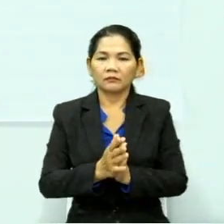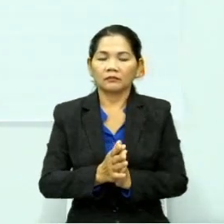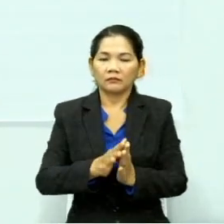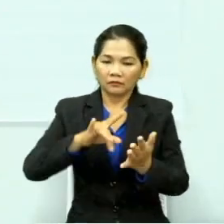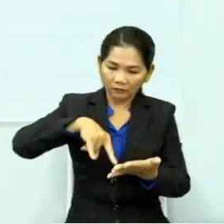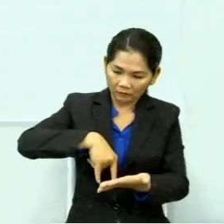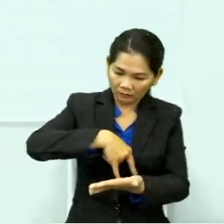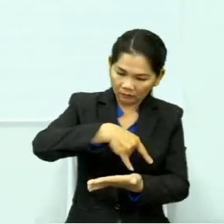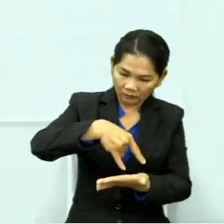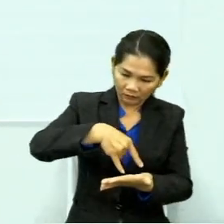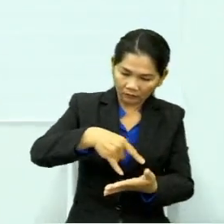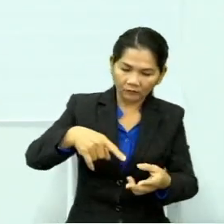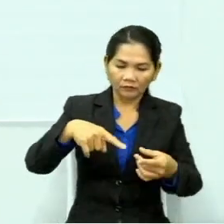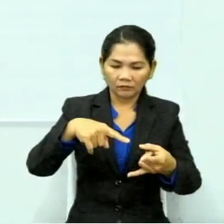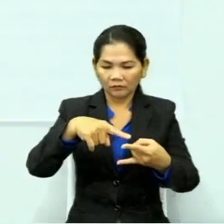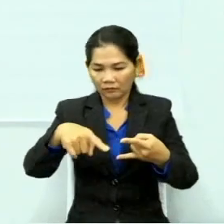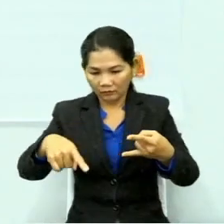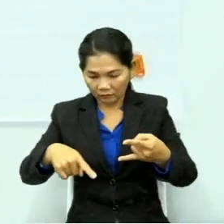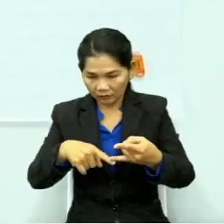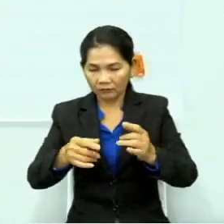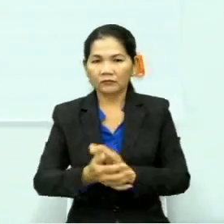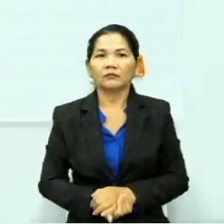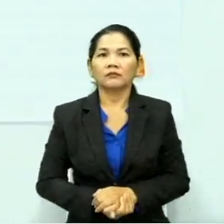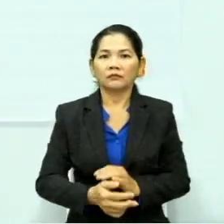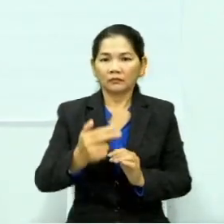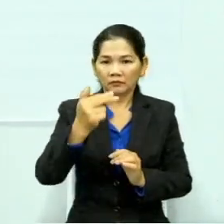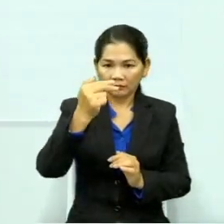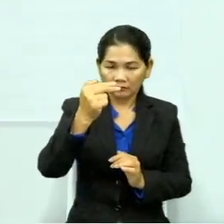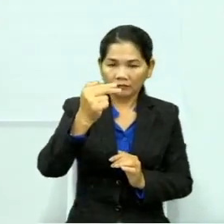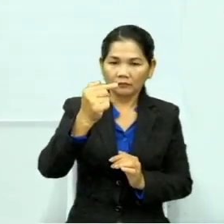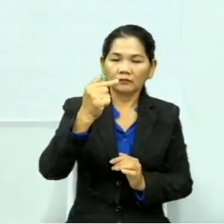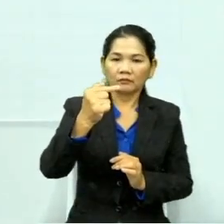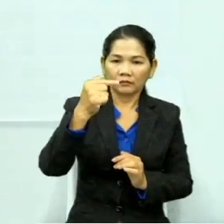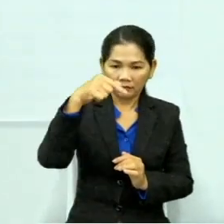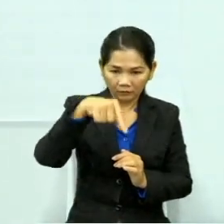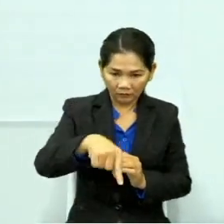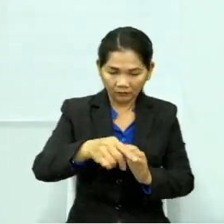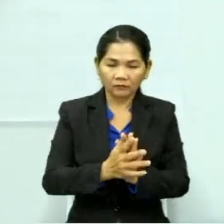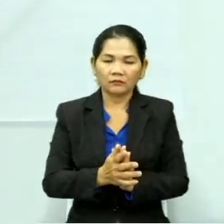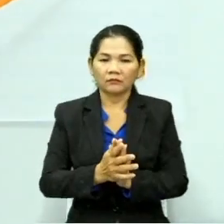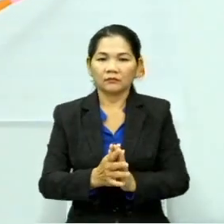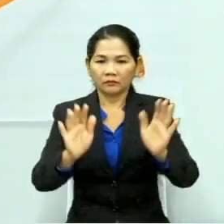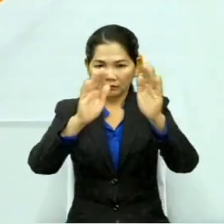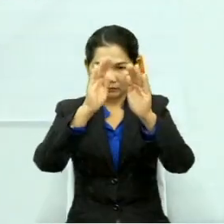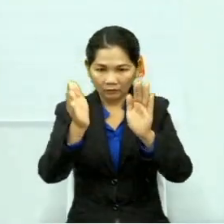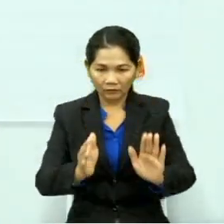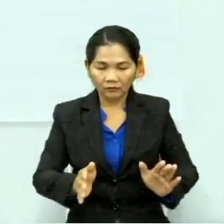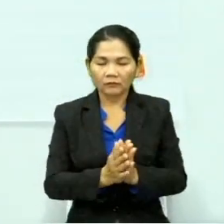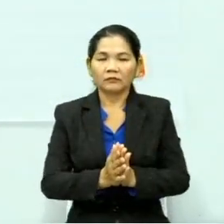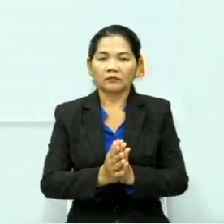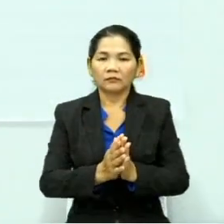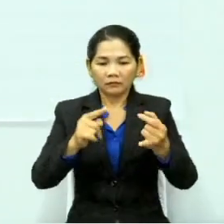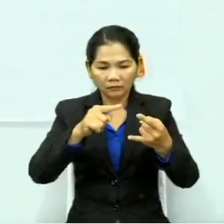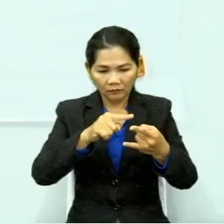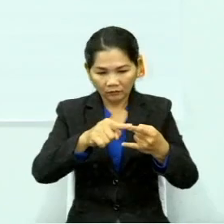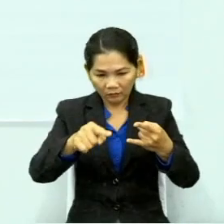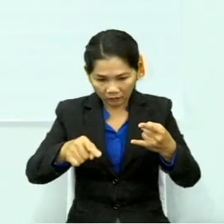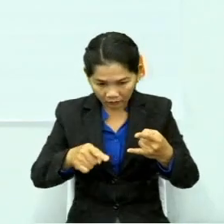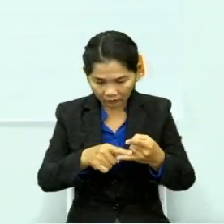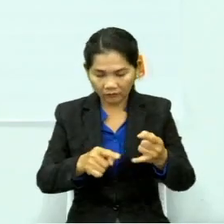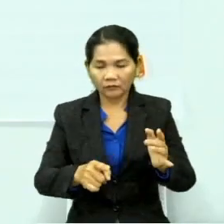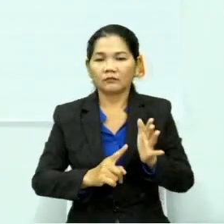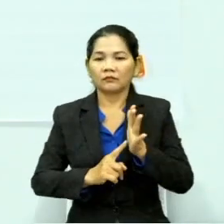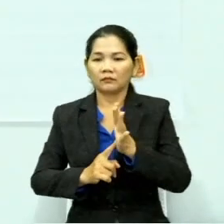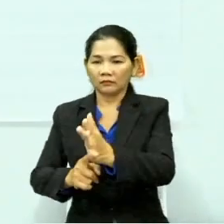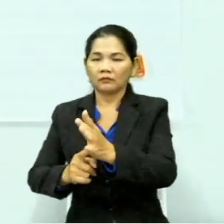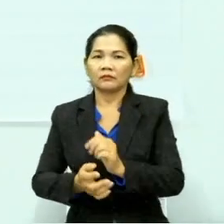mùi ti miền một đôi mùi ở vây đài miền sẵn than mùi chà đôi này cứ bằng hai lục hiệp cầu